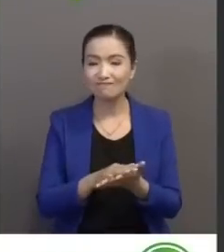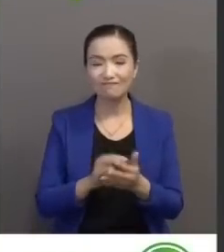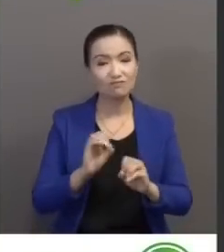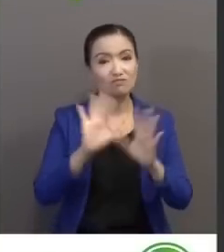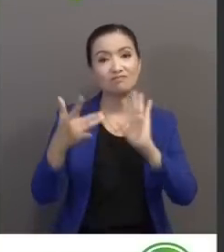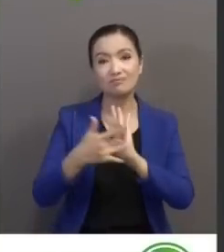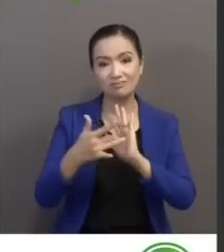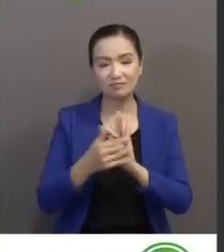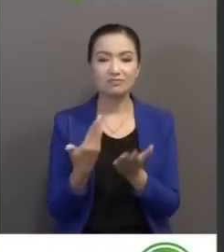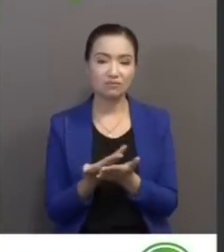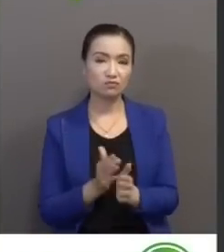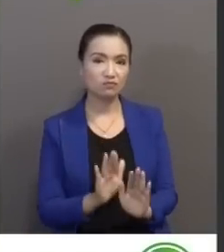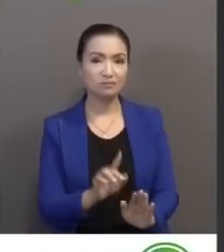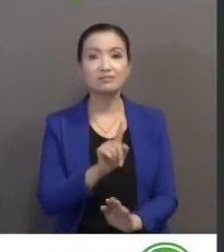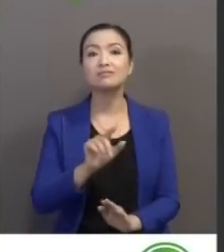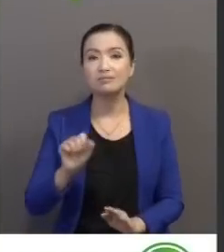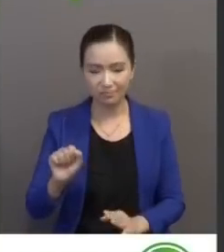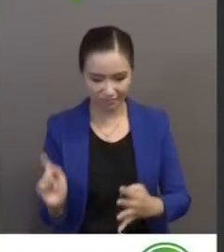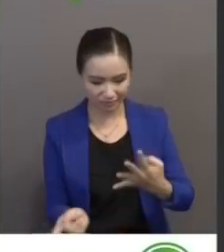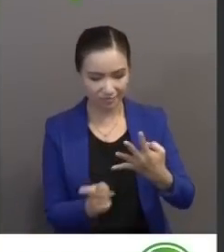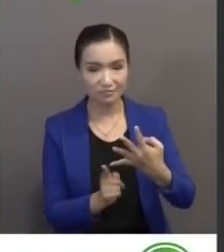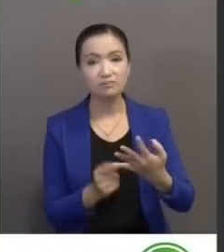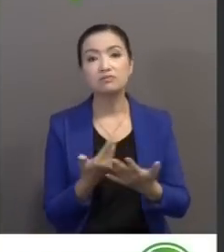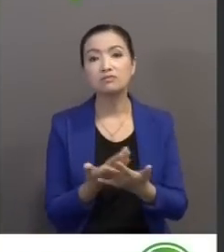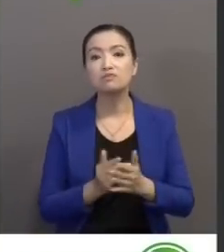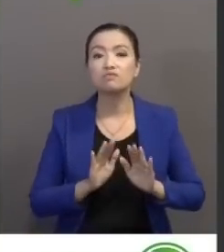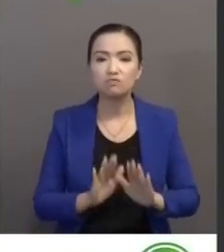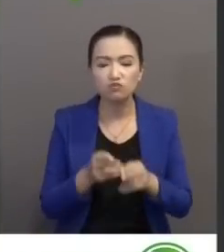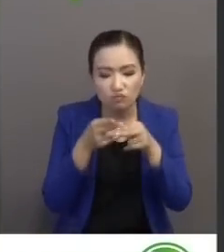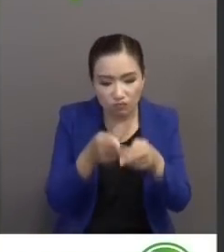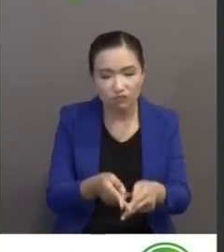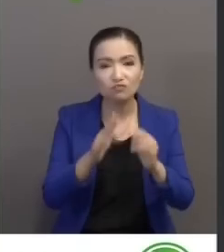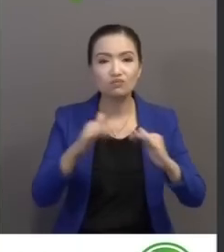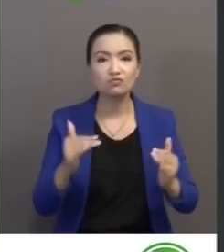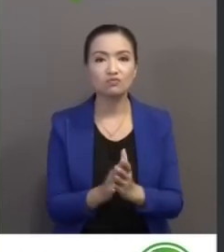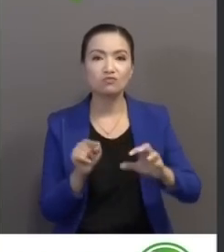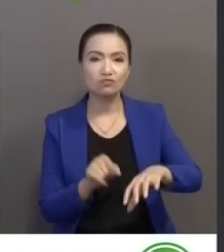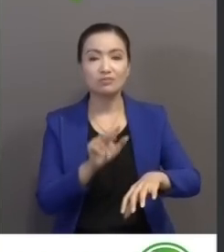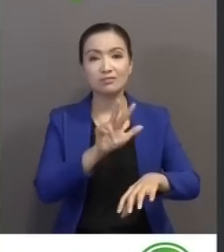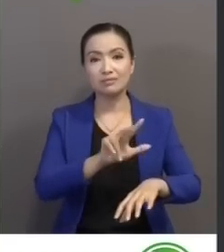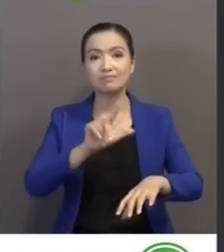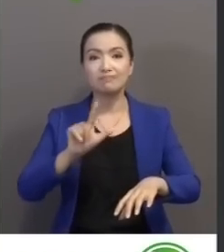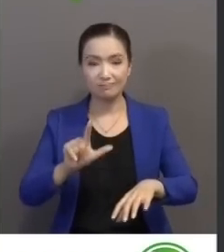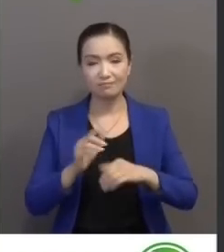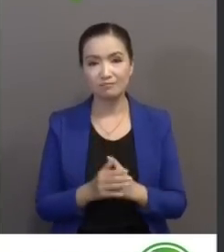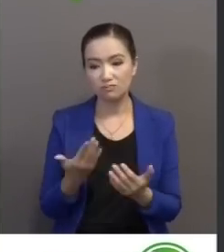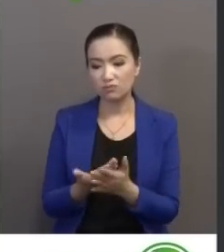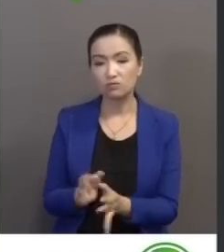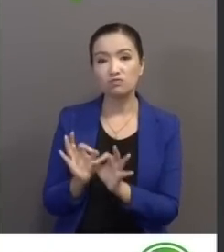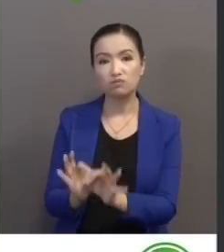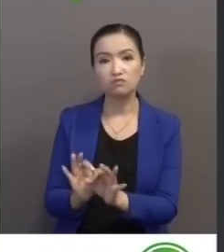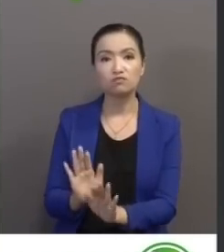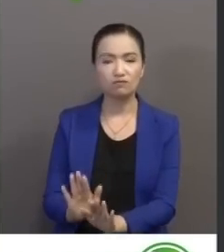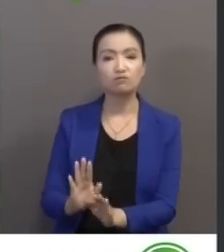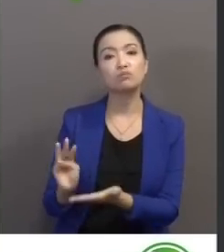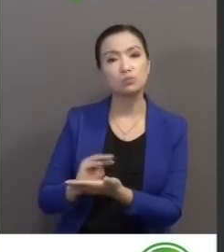ยีมีเงินฝาก 100,000 บาทแล้วยังมีเงินฝากเฉพาะของวัดสวนแก้ว3ล้านบาทเงินฝากของมูลนิธิส